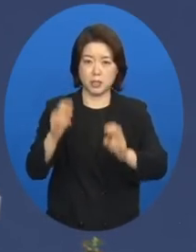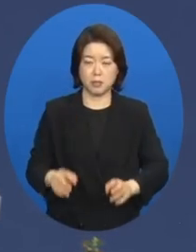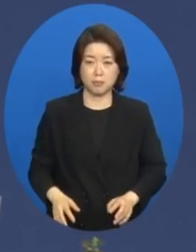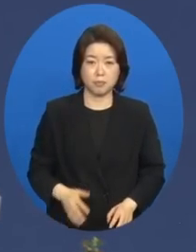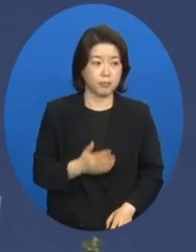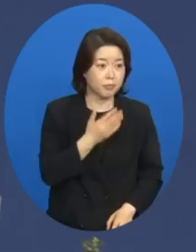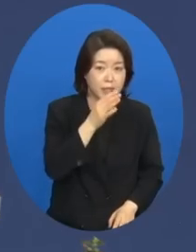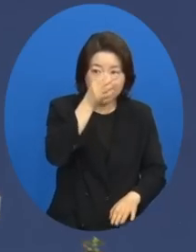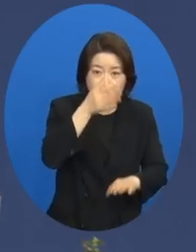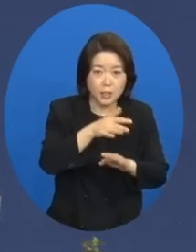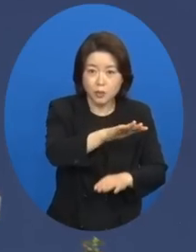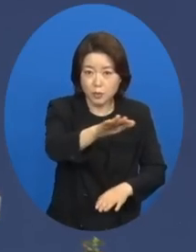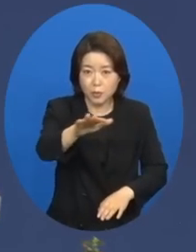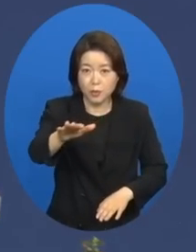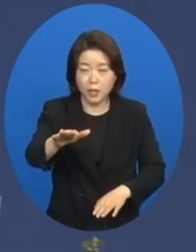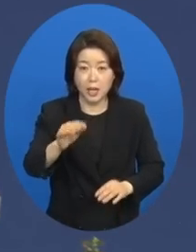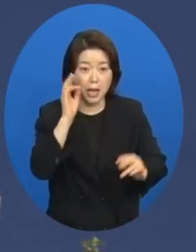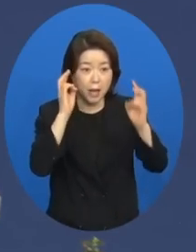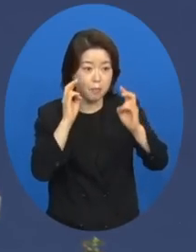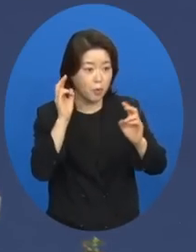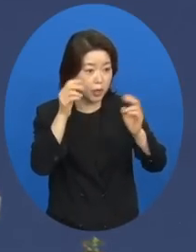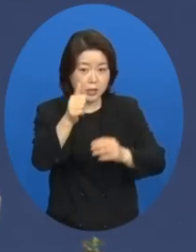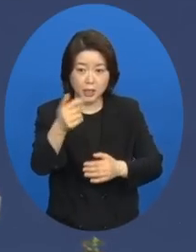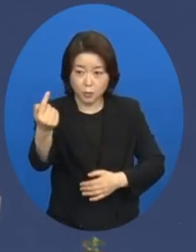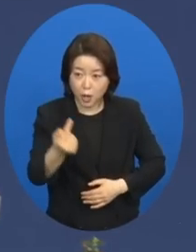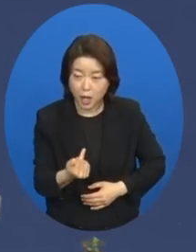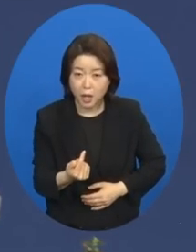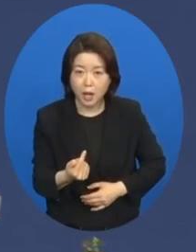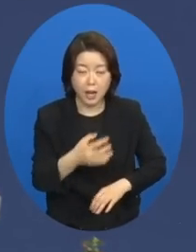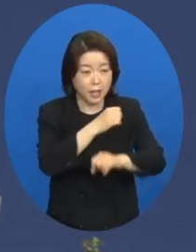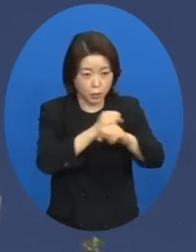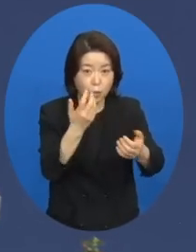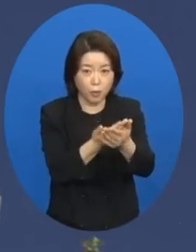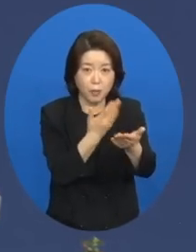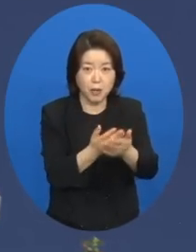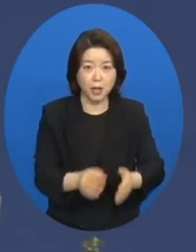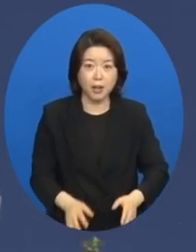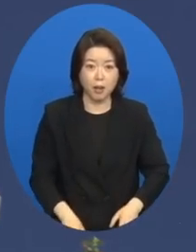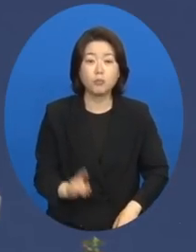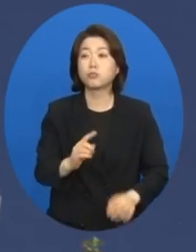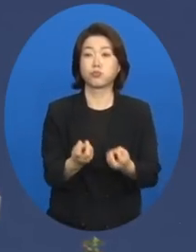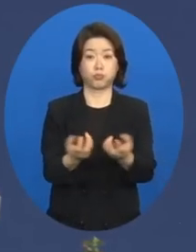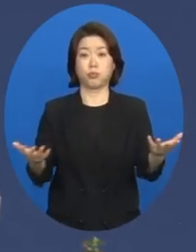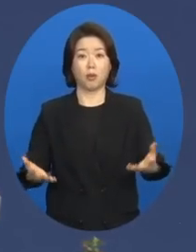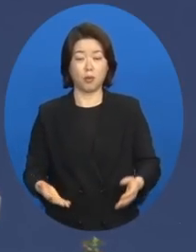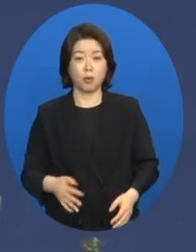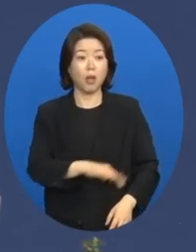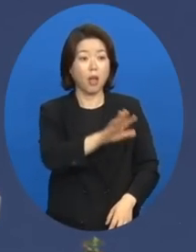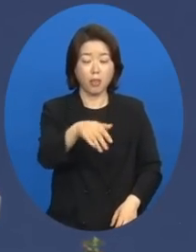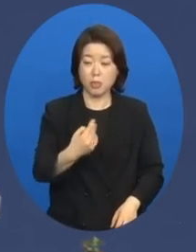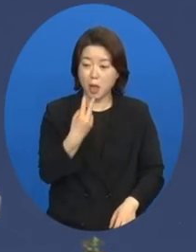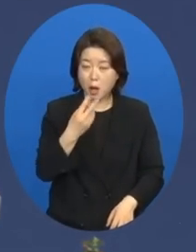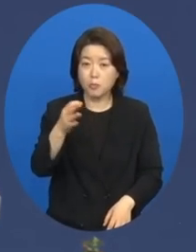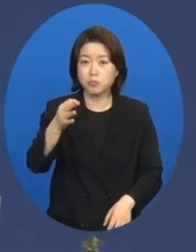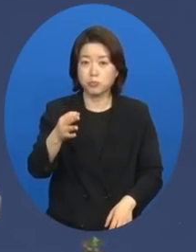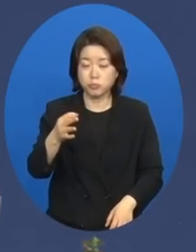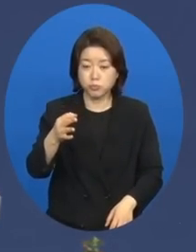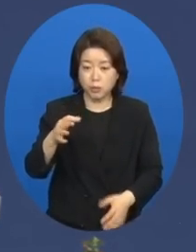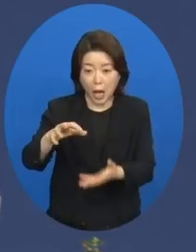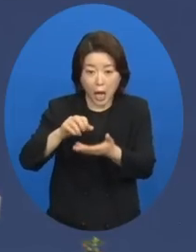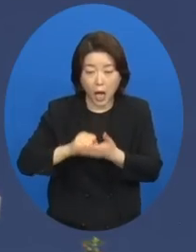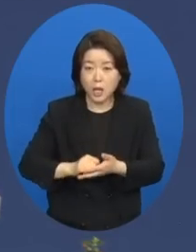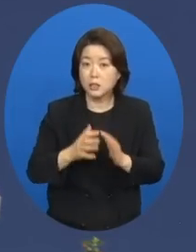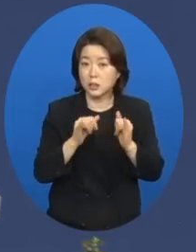죄송합니다. 보험회사 사장님 오셨으면 용서하세요. 그럼 뭐 어떡해요. 그거 다 보험금을 다 찾아먹는 사람만